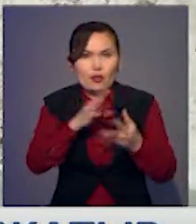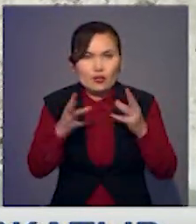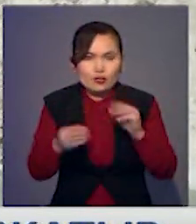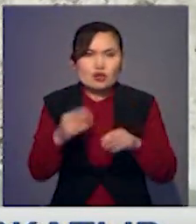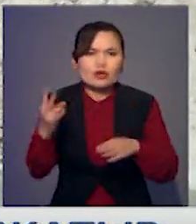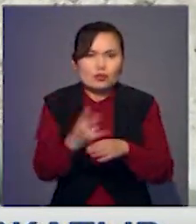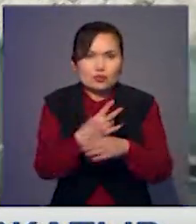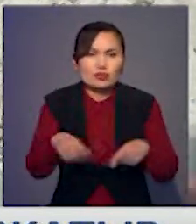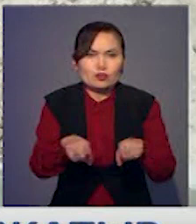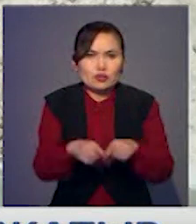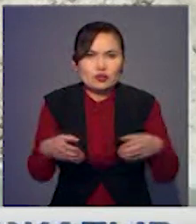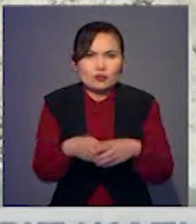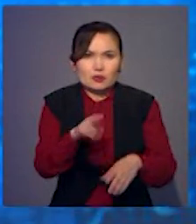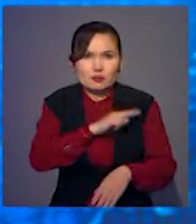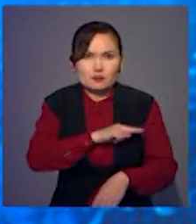қата жұмысқа шығады.